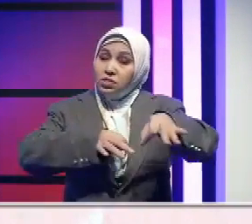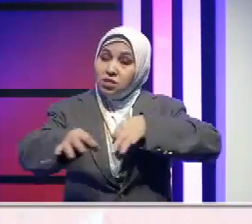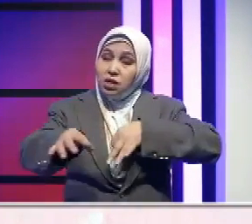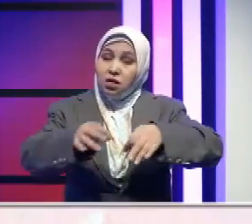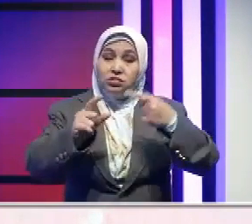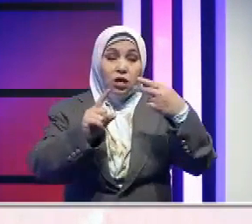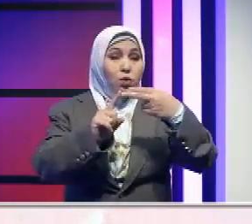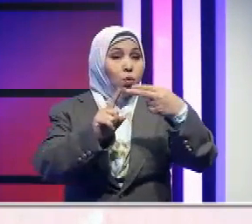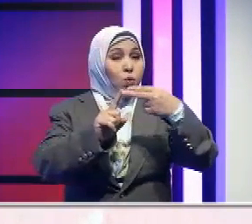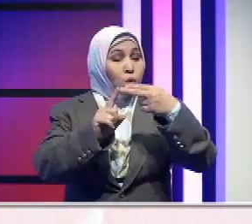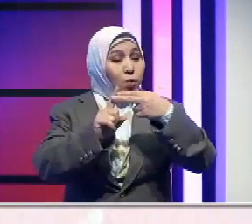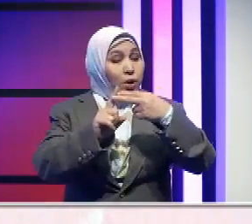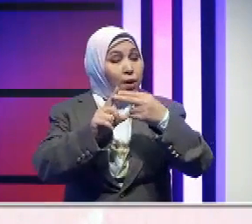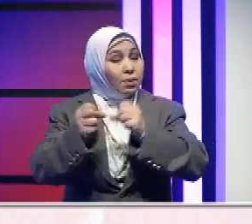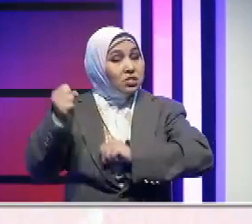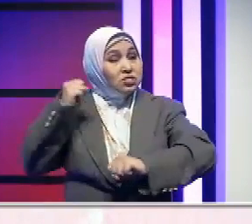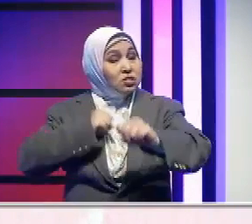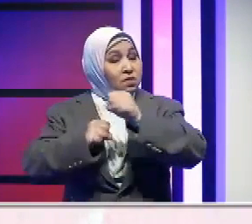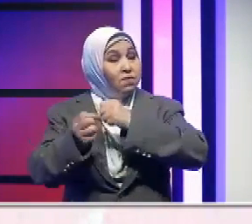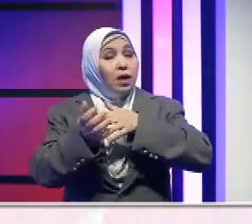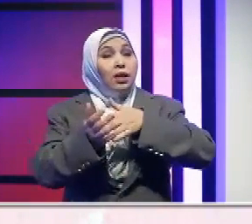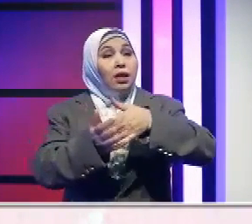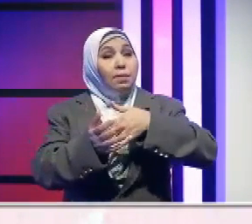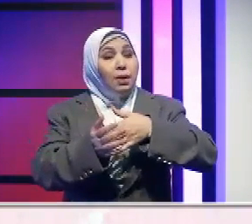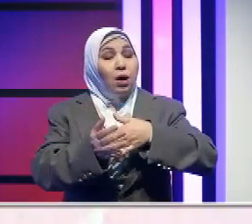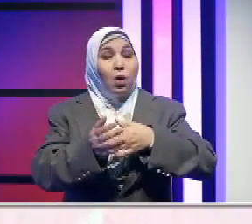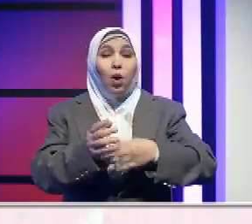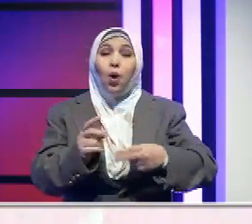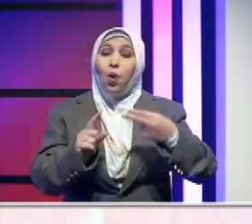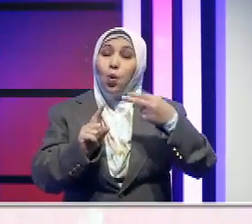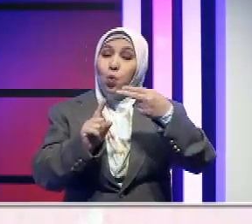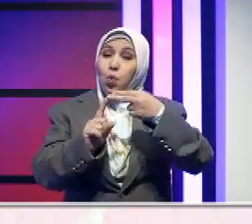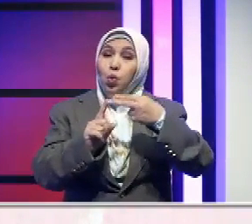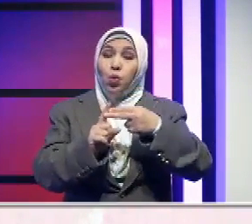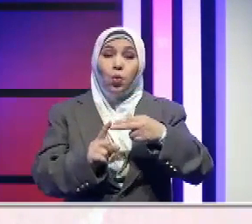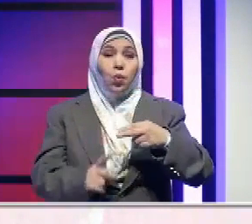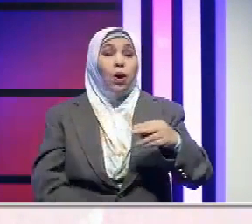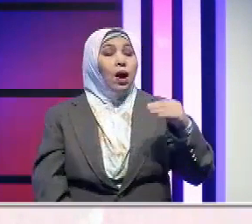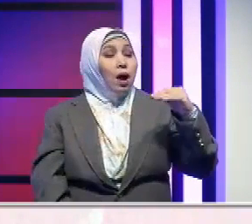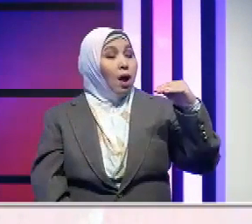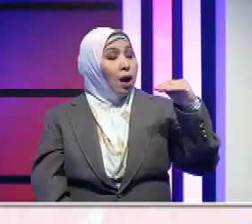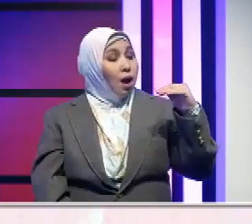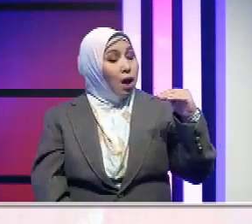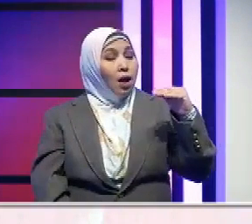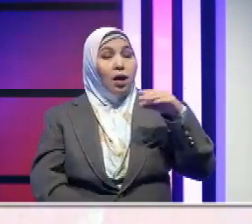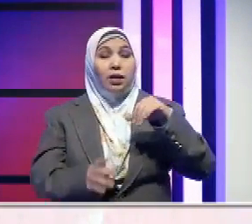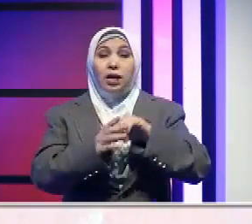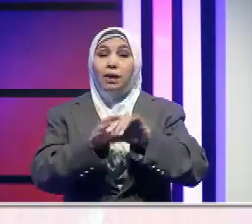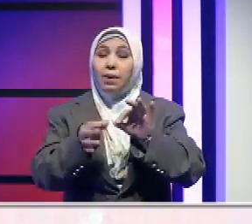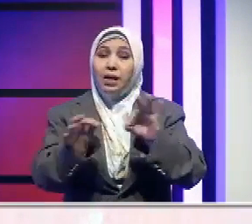yang bersifat lemah seperti huruf ha dalam ayat yang ke-6 ya. Ayat yang ke-6 kita baca